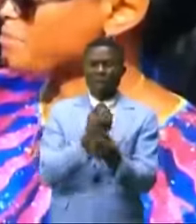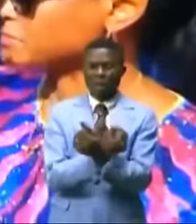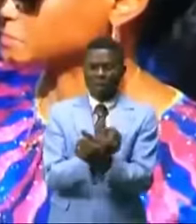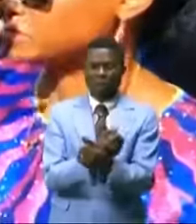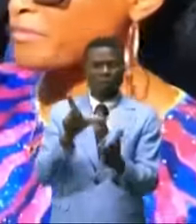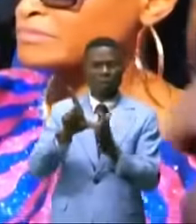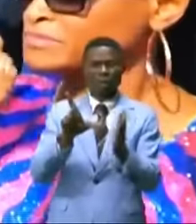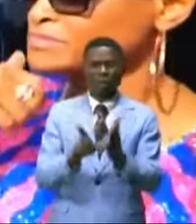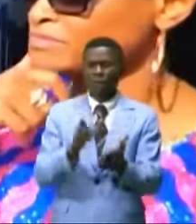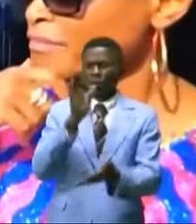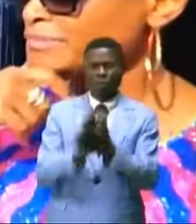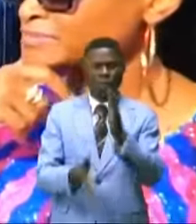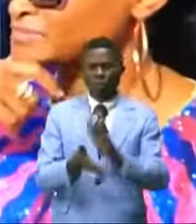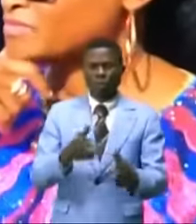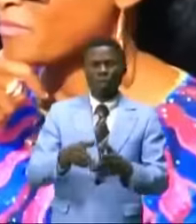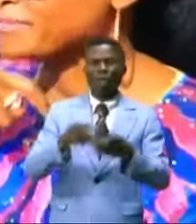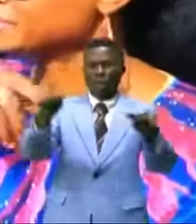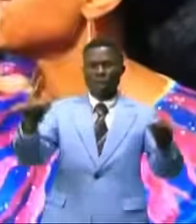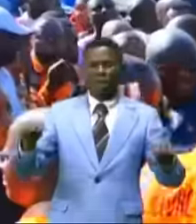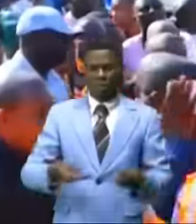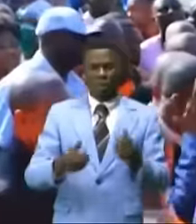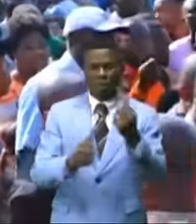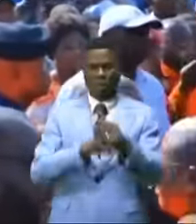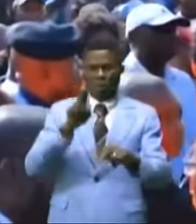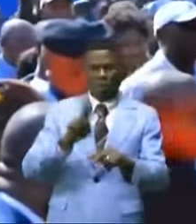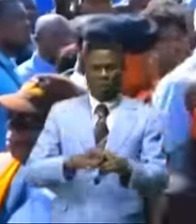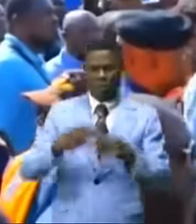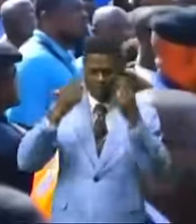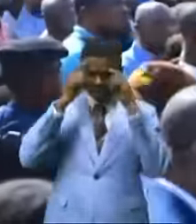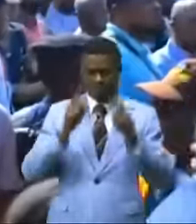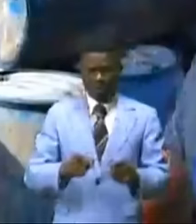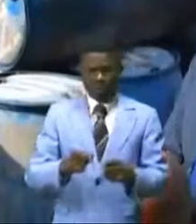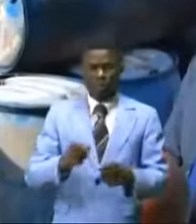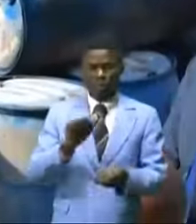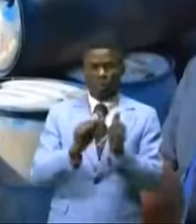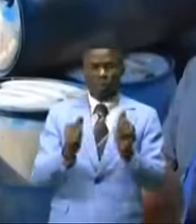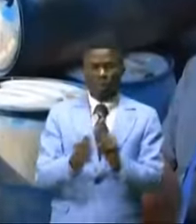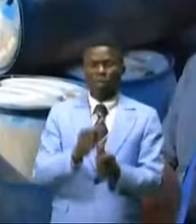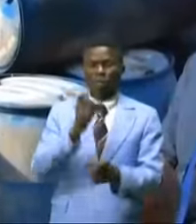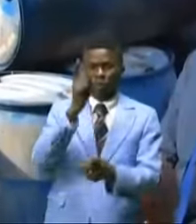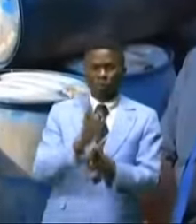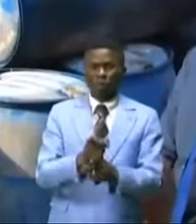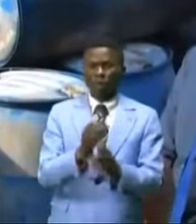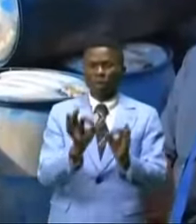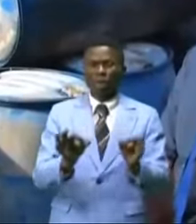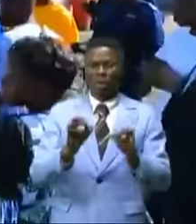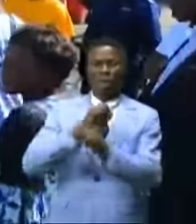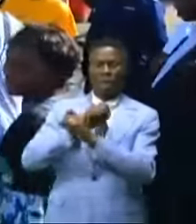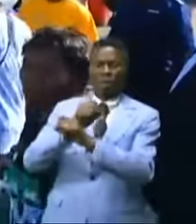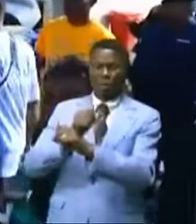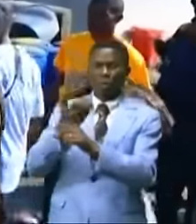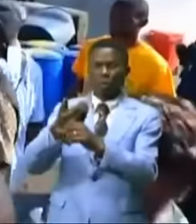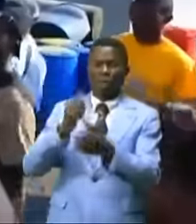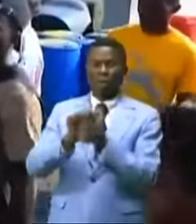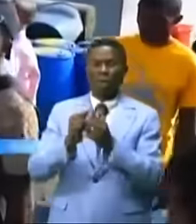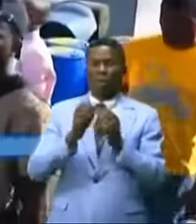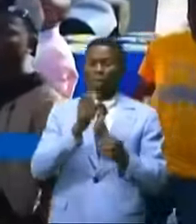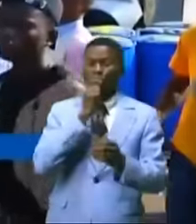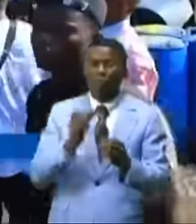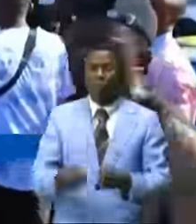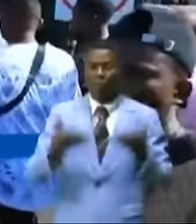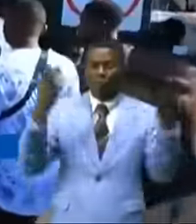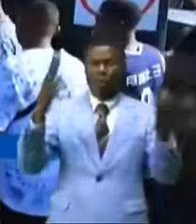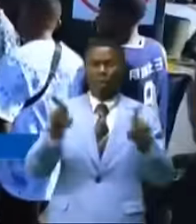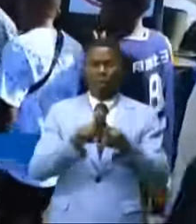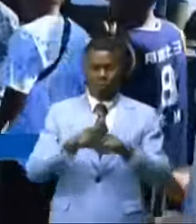aucune norme technique et environnementale, ont été prises pour des raisons évidentes. Prévenir les potentiels risques d'incendie comme